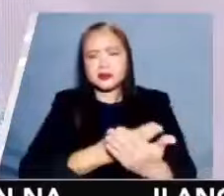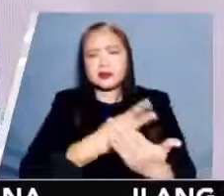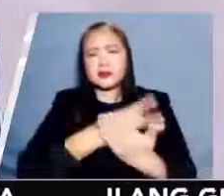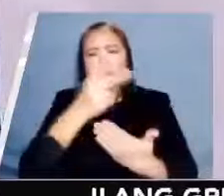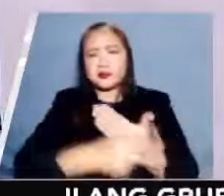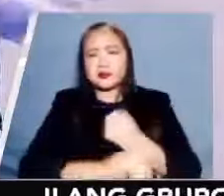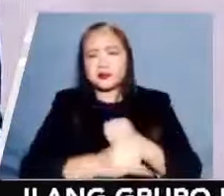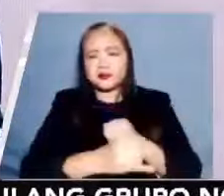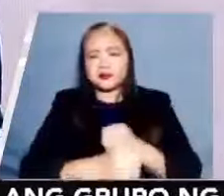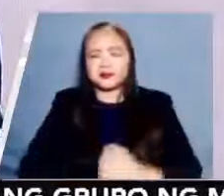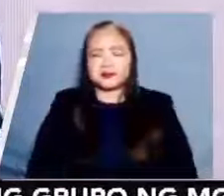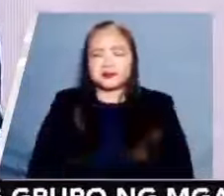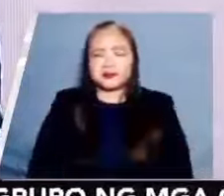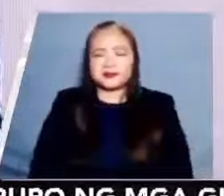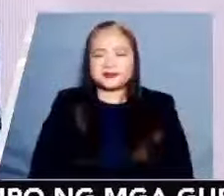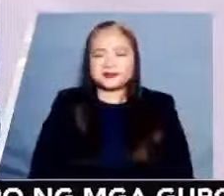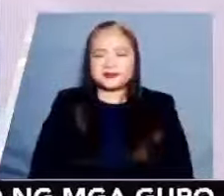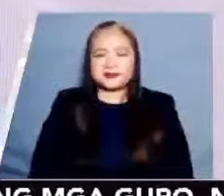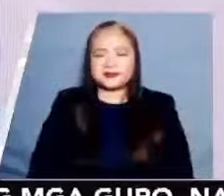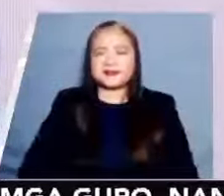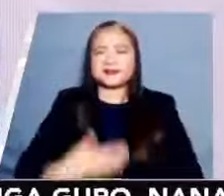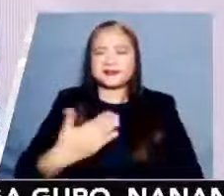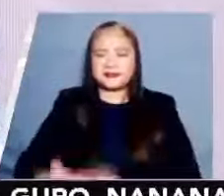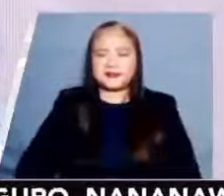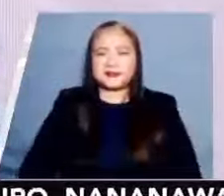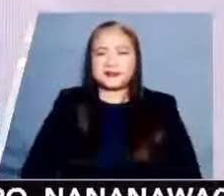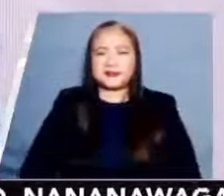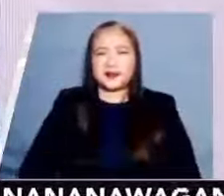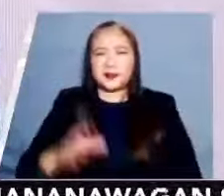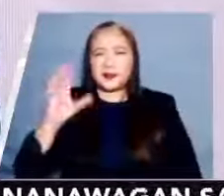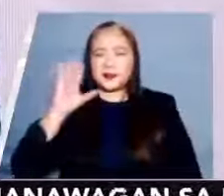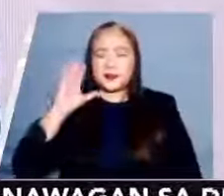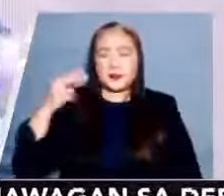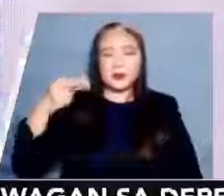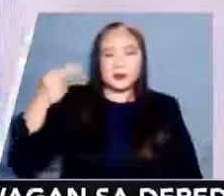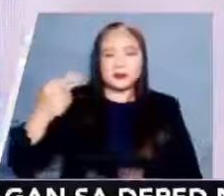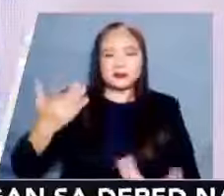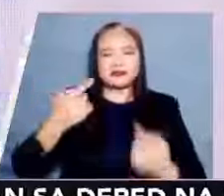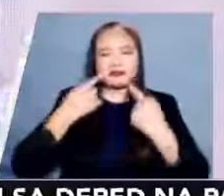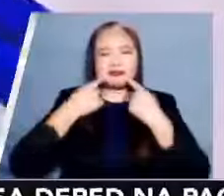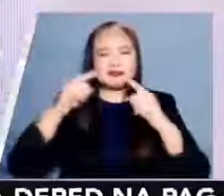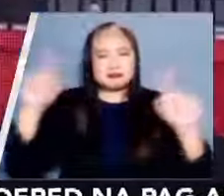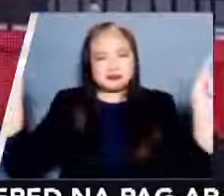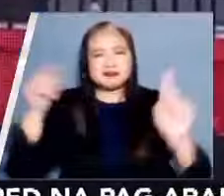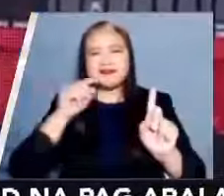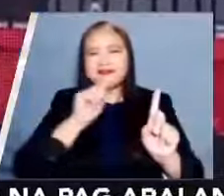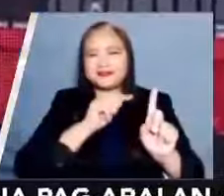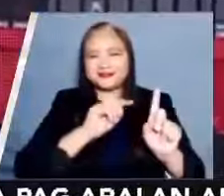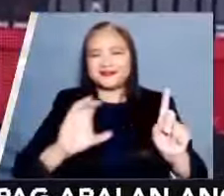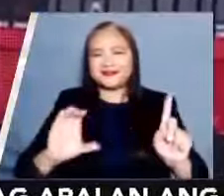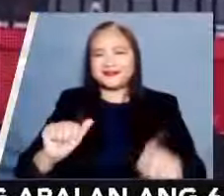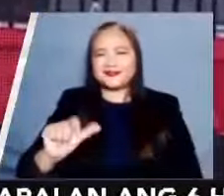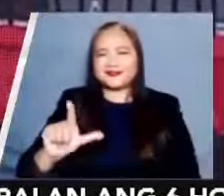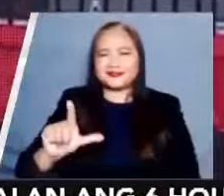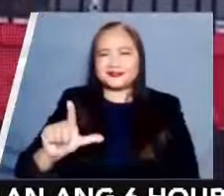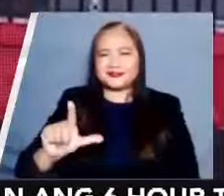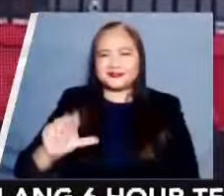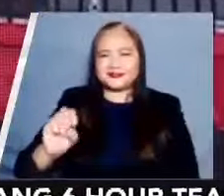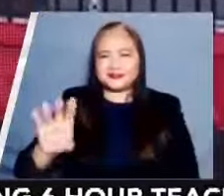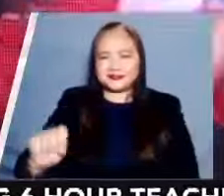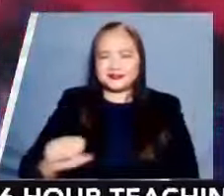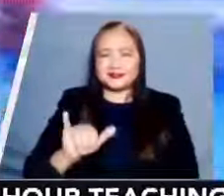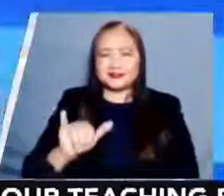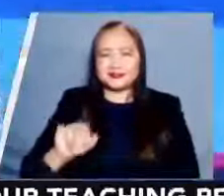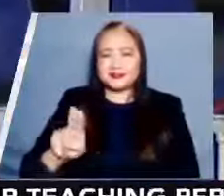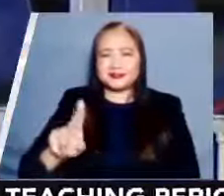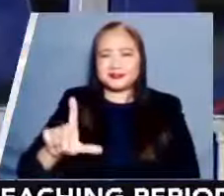Tunay na makasaysayan na naging matagumpay o tagumpay ni two-time Olympic gold medalist Carlos Yulo sa kanyang pagsabak sa